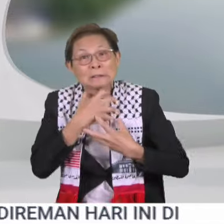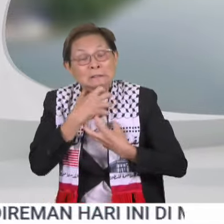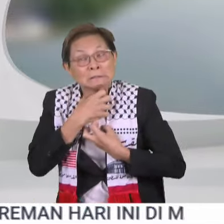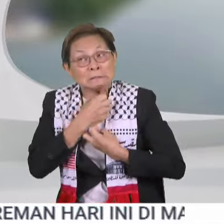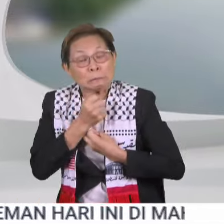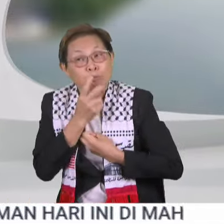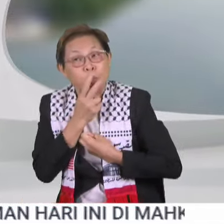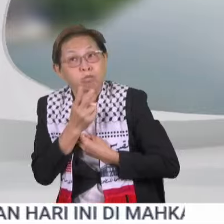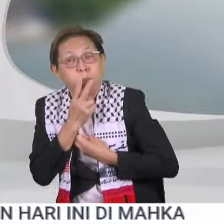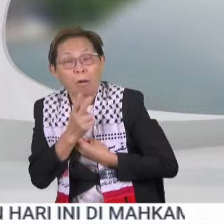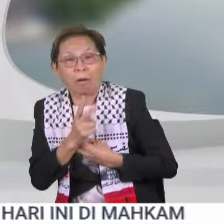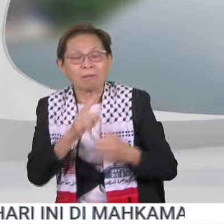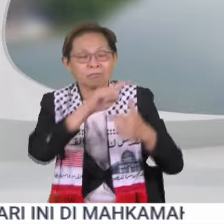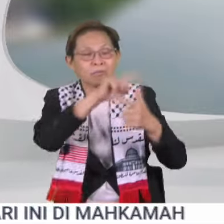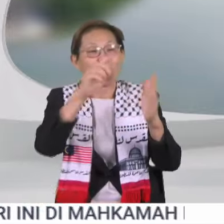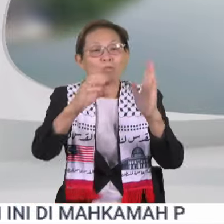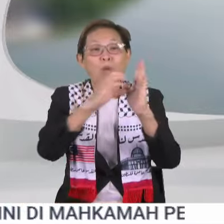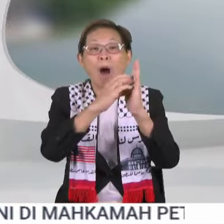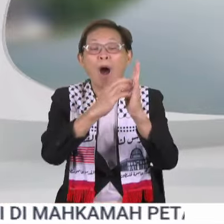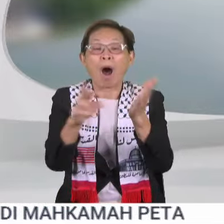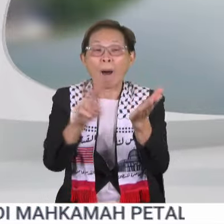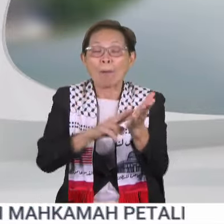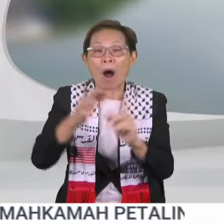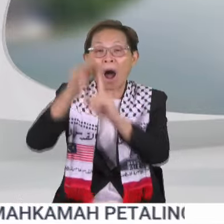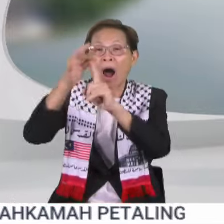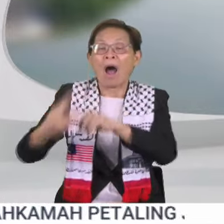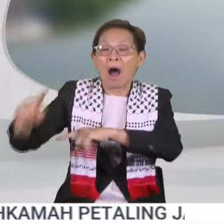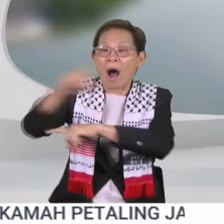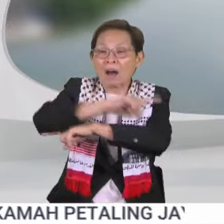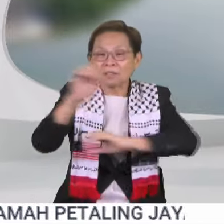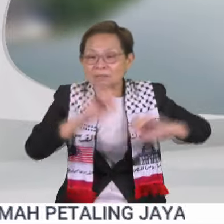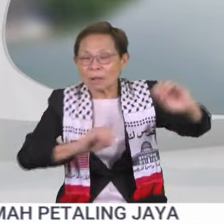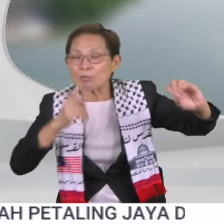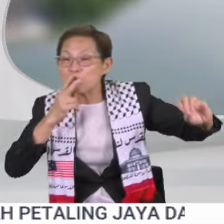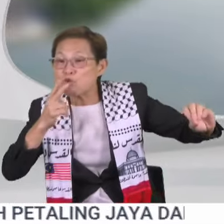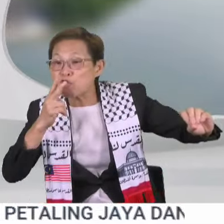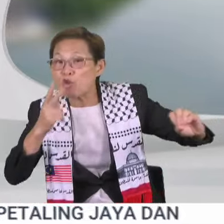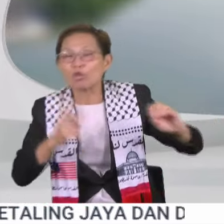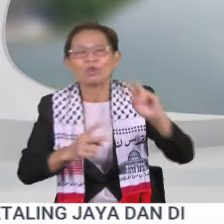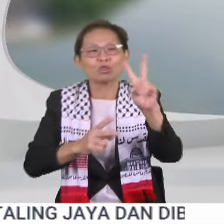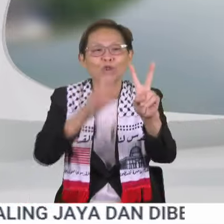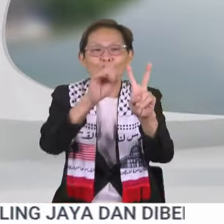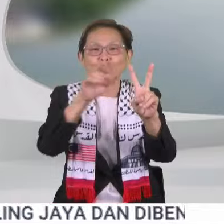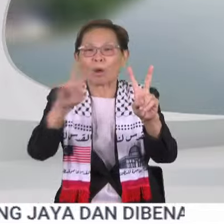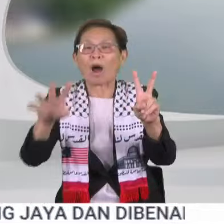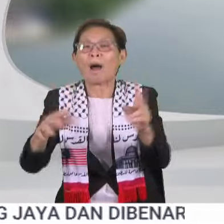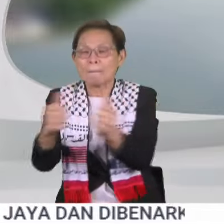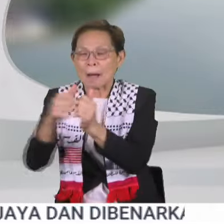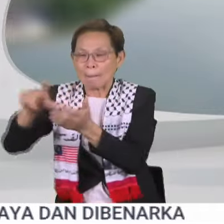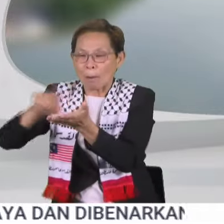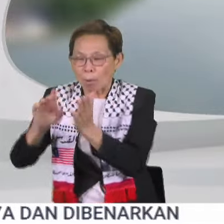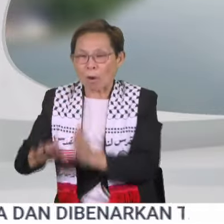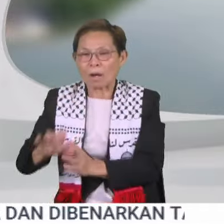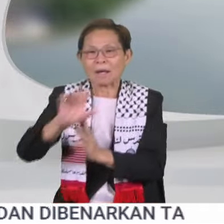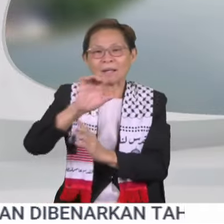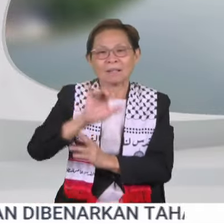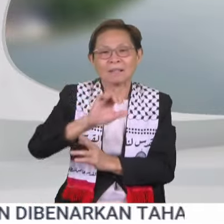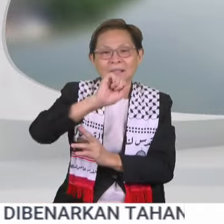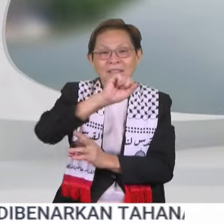rokok. Ikuti siri kedua laporan khas sempena Hari Tanpa Tembakau 2024 bersama wartawan Sahira